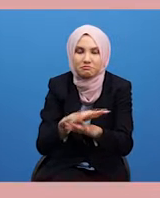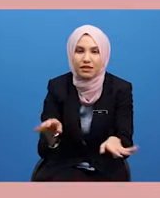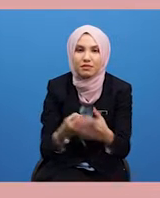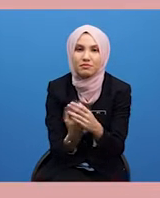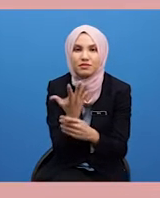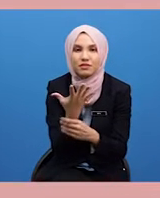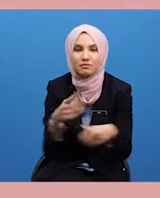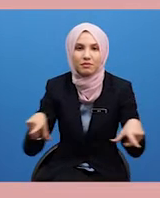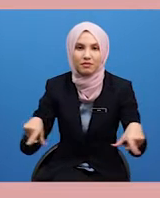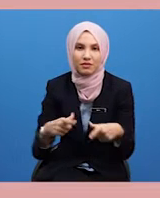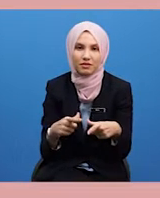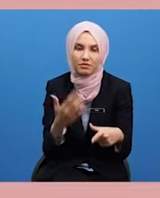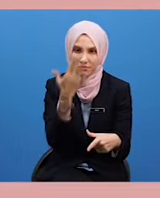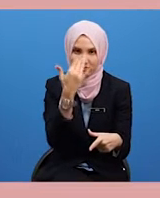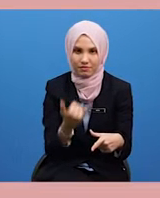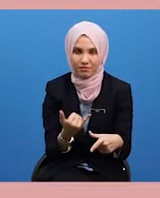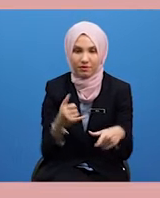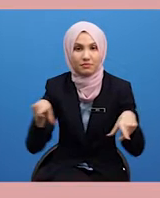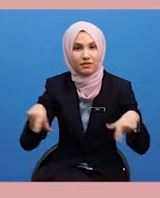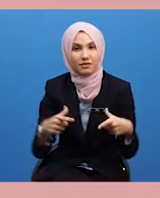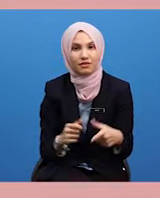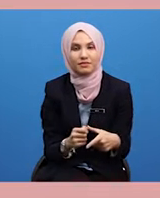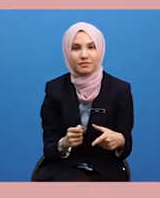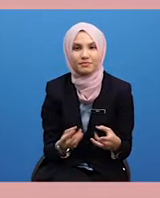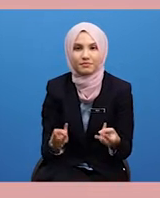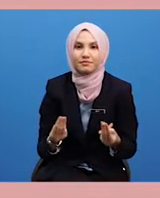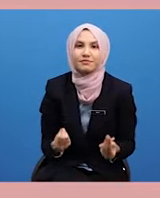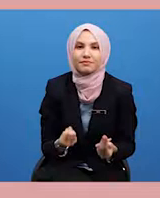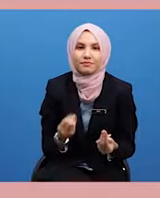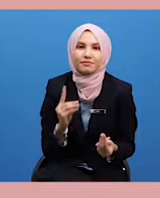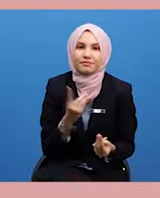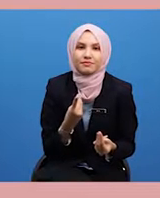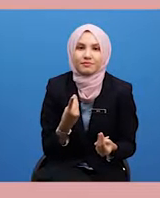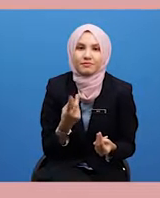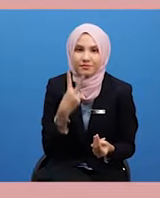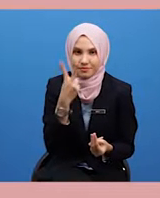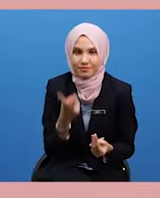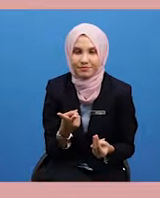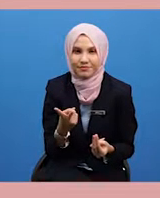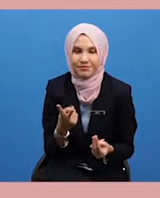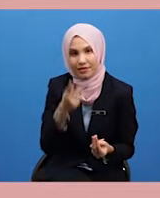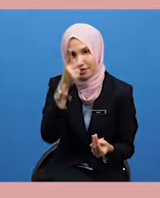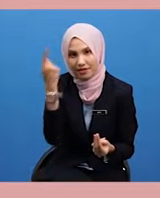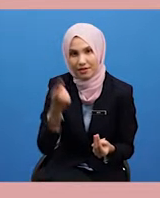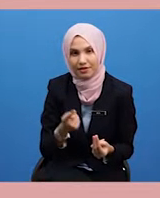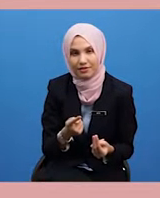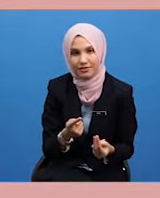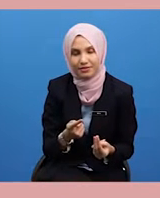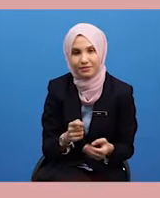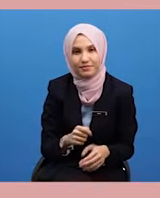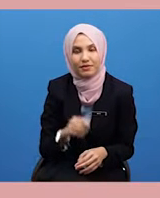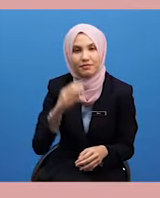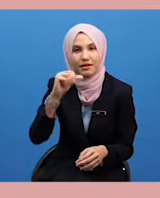Mengapakah hal ini boleh berlaku? Mari kita bincangkan. Hal ini kerana di bekas